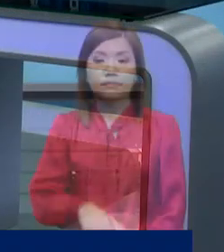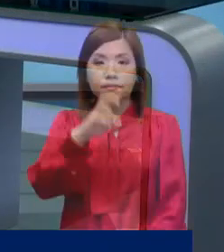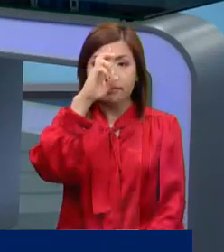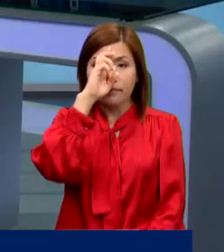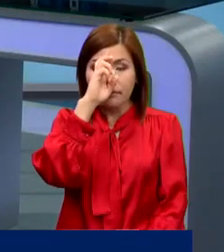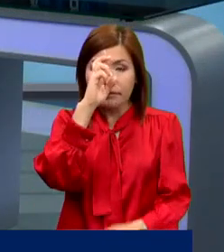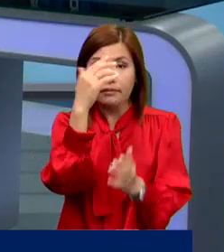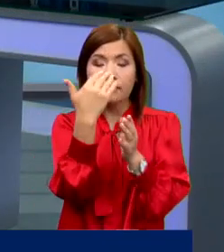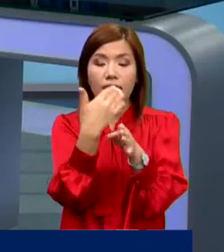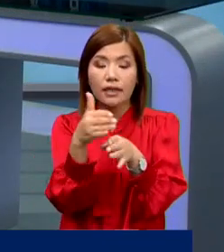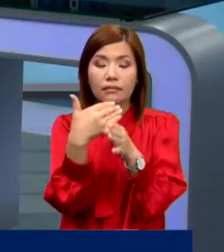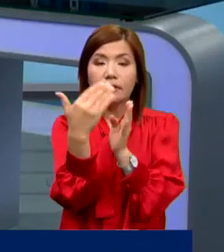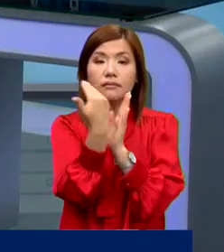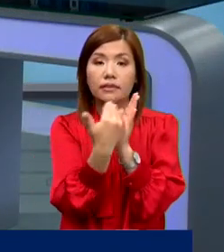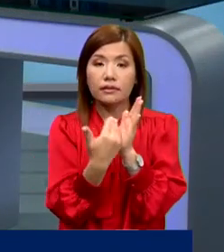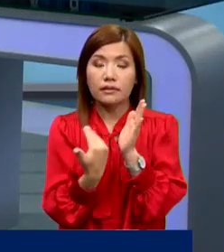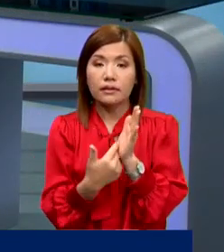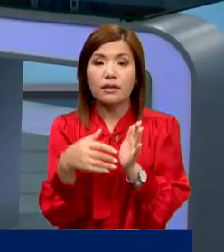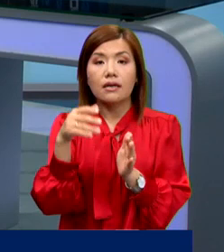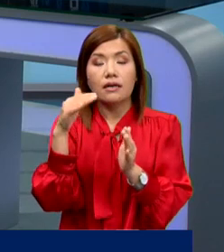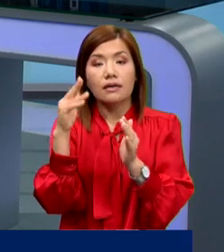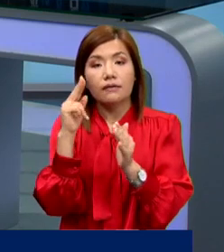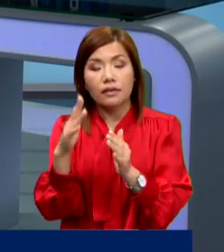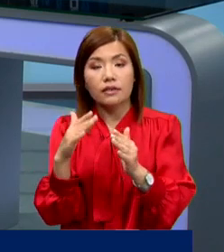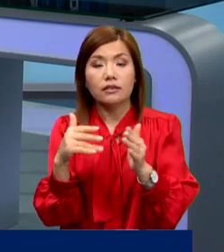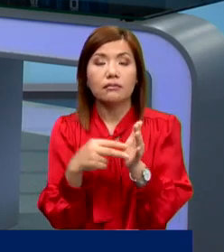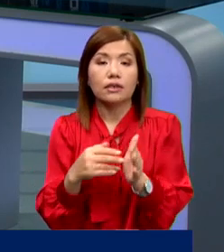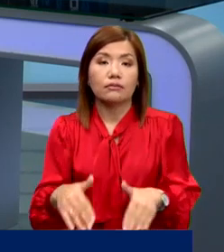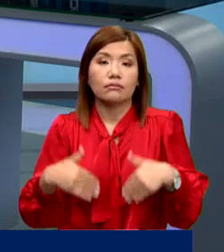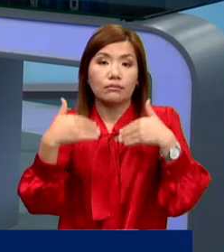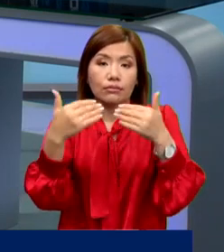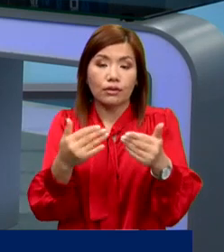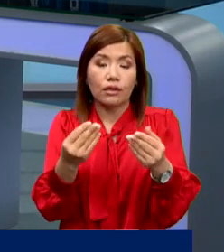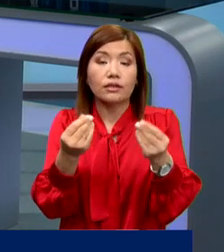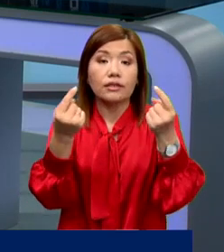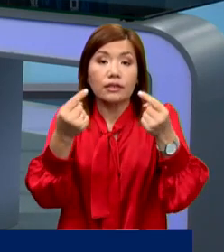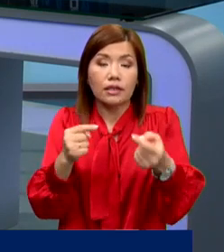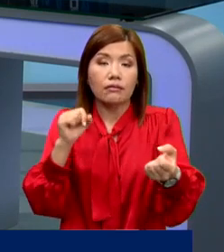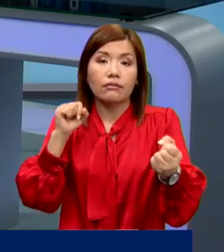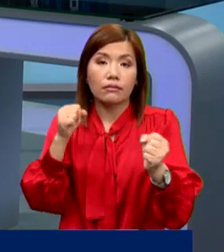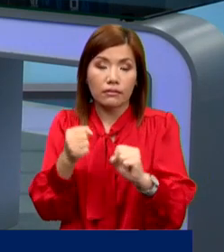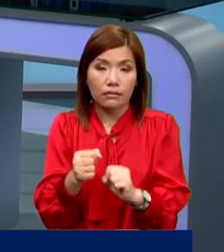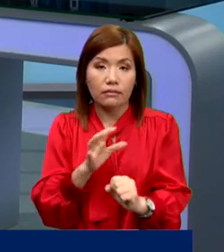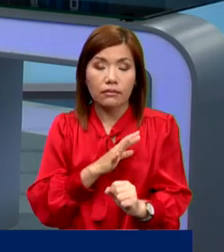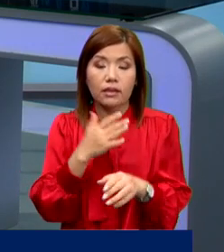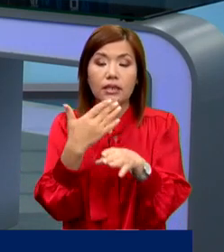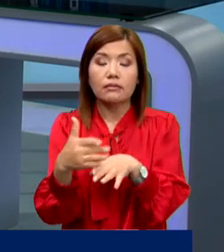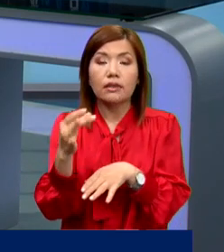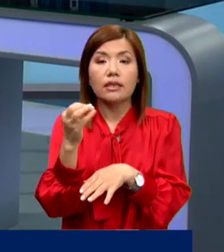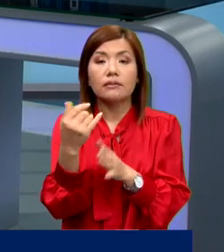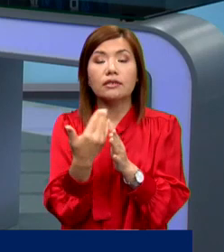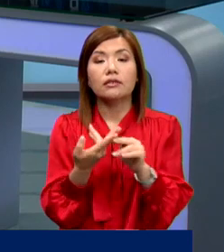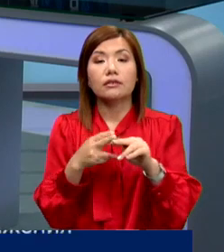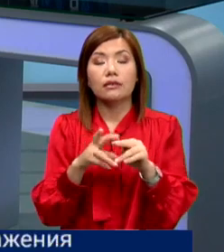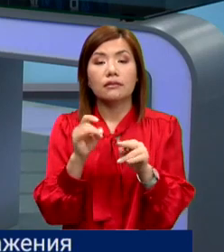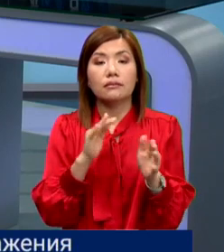Мемлекеттік ипотекалық бағдарламалар баспана бағасын өсіріп жіберді. Сондай-ақ инфляциялық қысымды күшейтті. Ипотекалық несиенің